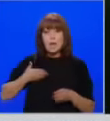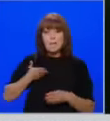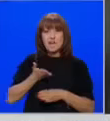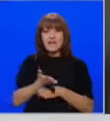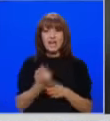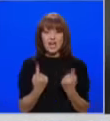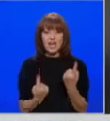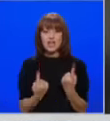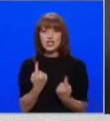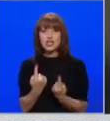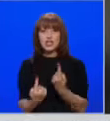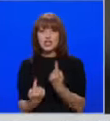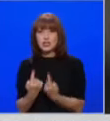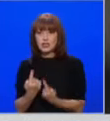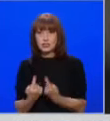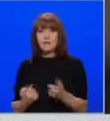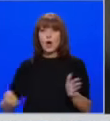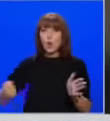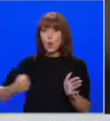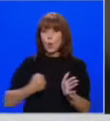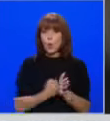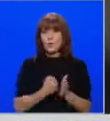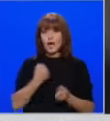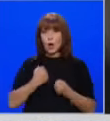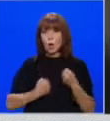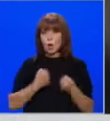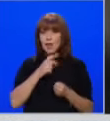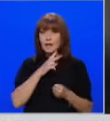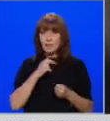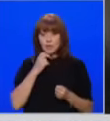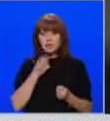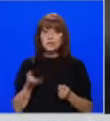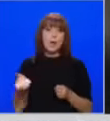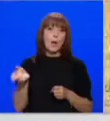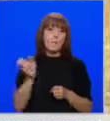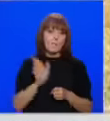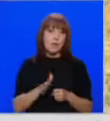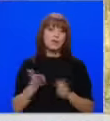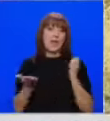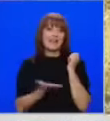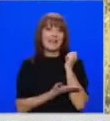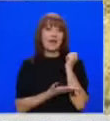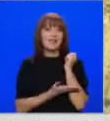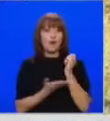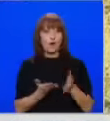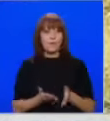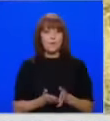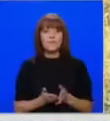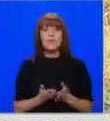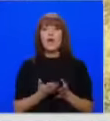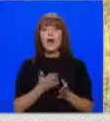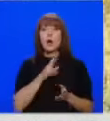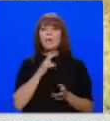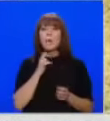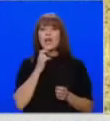шипове, следва удара в служебния автомобил, а след това в крайпътно дърво. Полицая тук, като отбиваше тировете, им